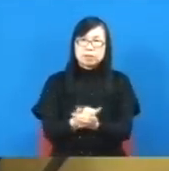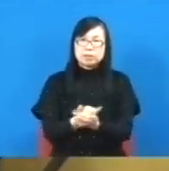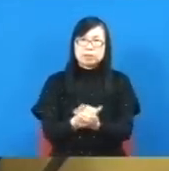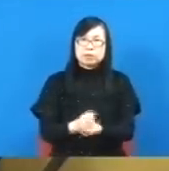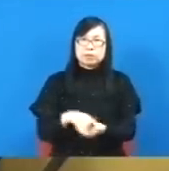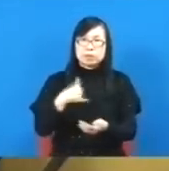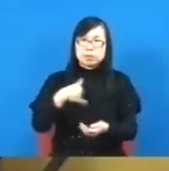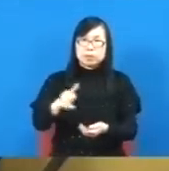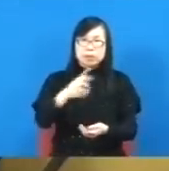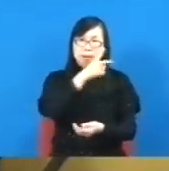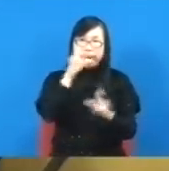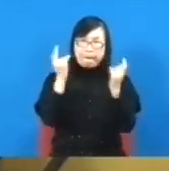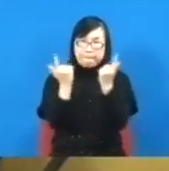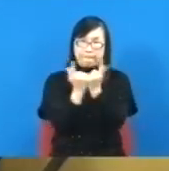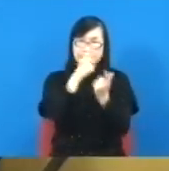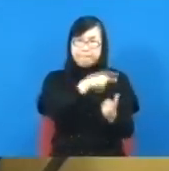招待會，